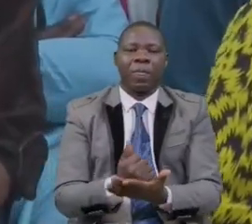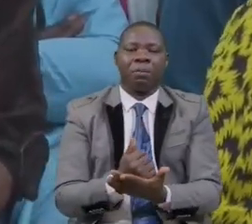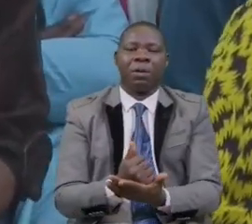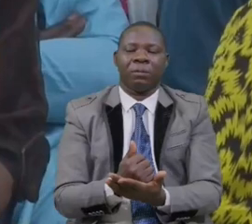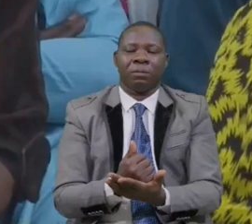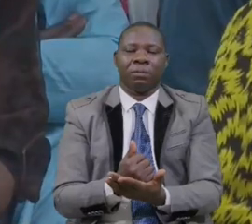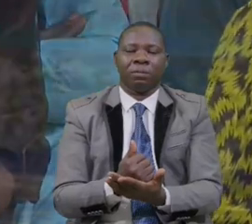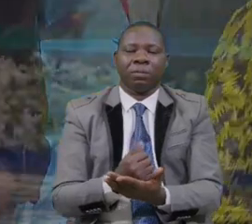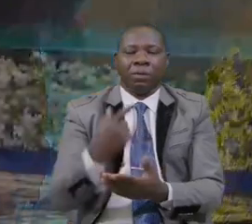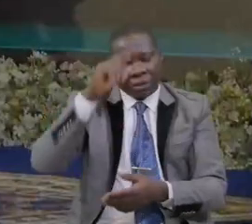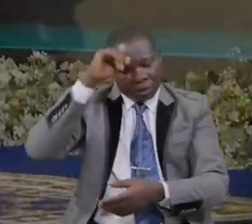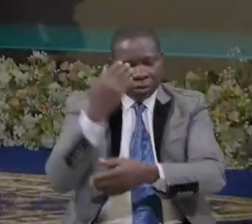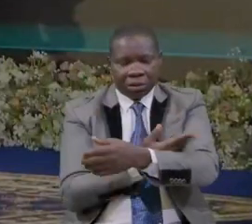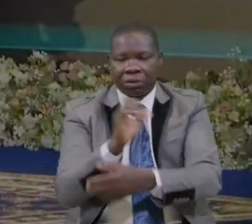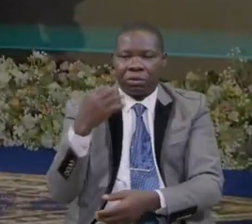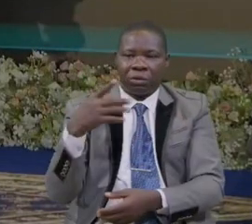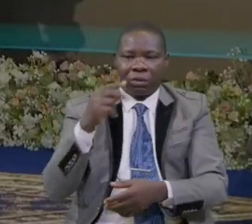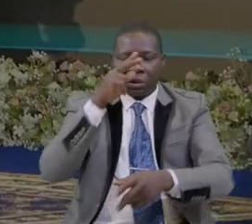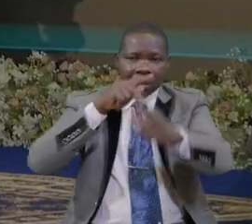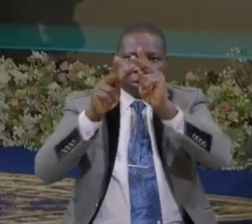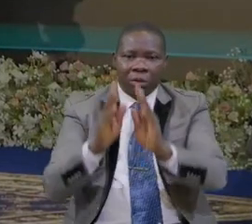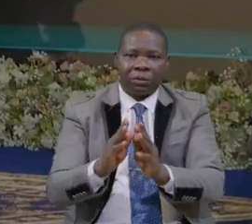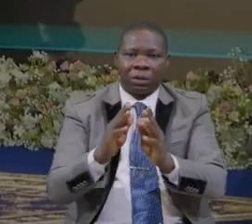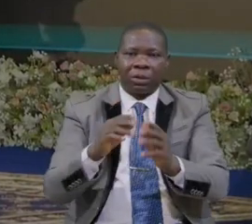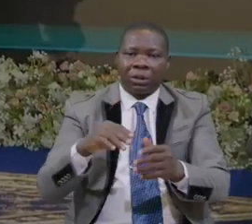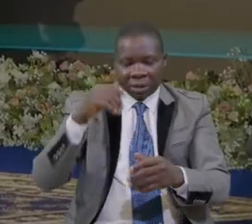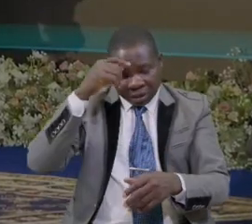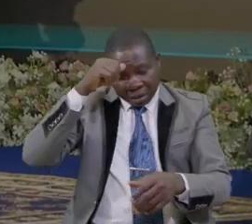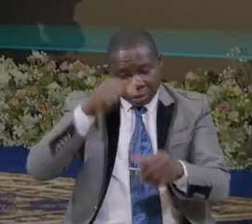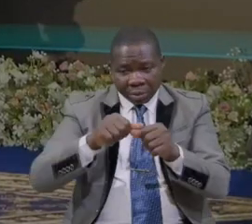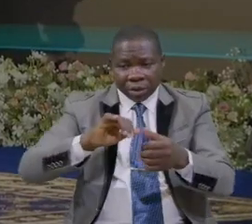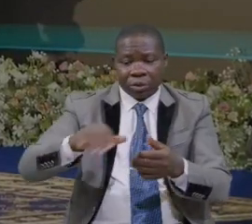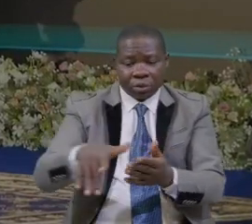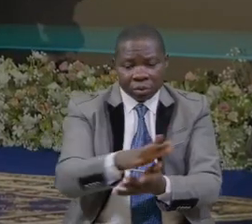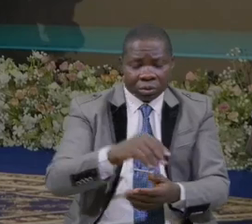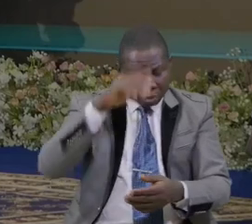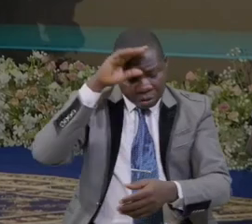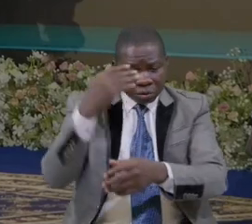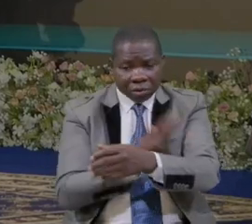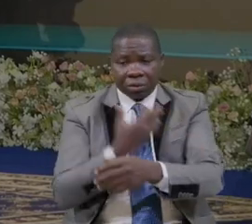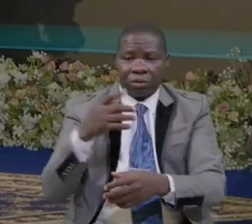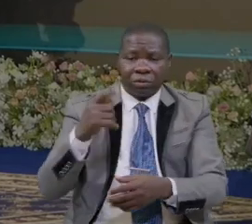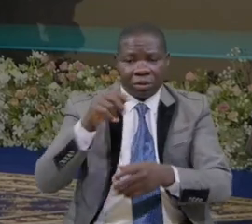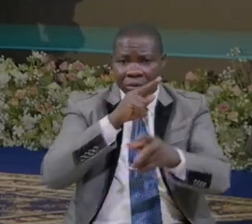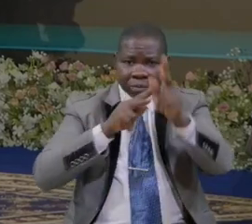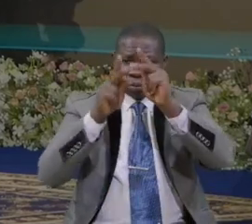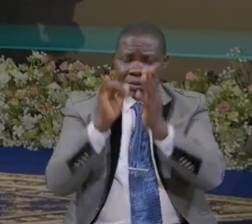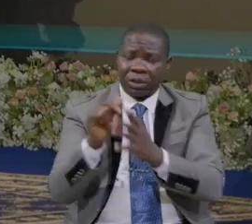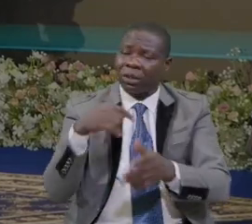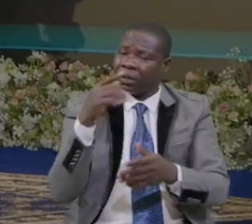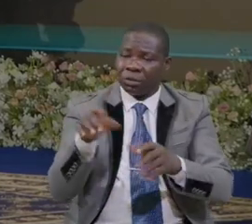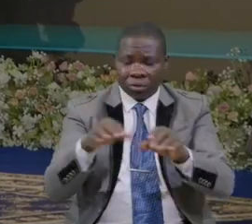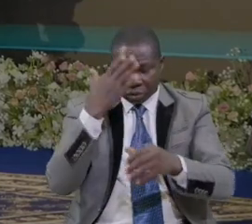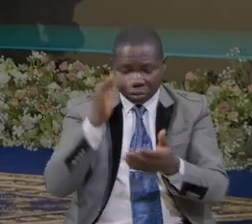Les fils des prophètes ont reconnu. Ces mêmes fils de prophètes qui ont dit, est-ce que tu sais que l'Éternel va ôter ton